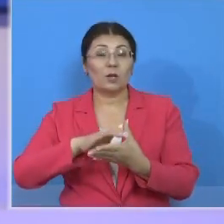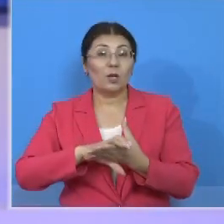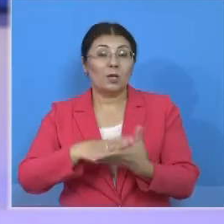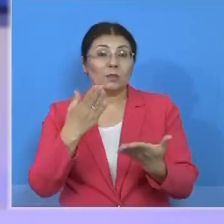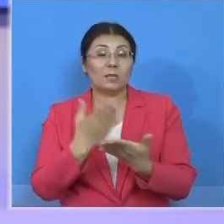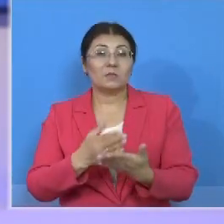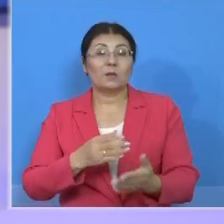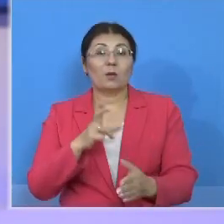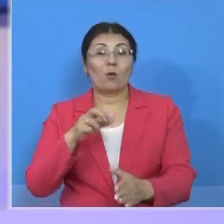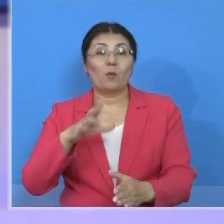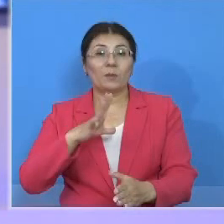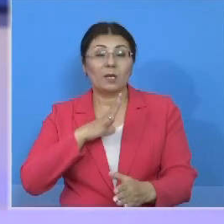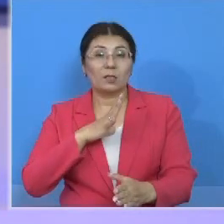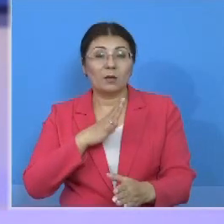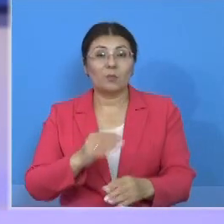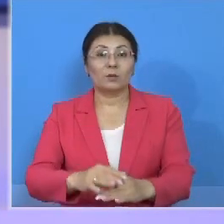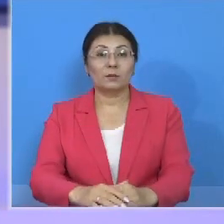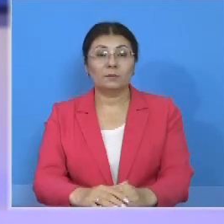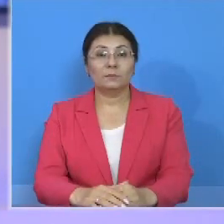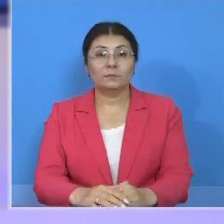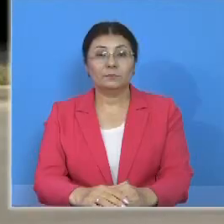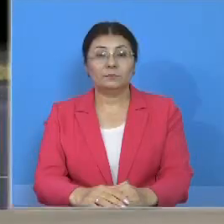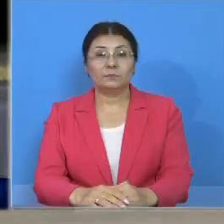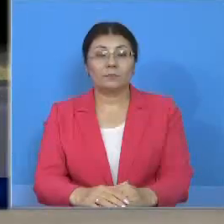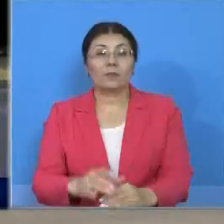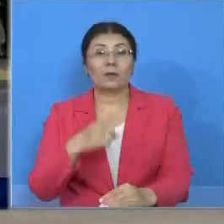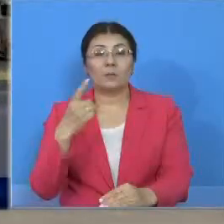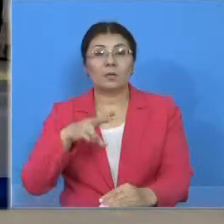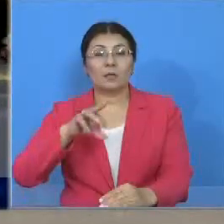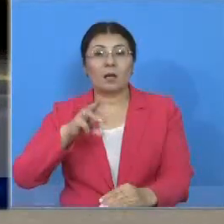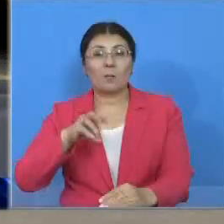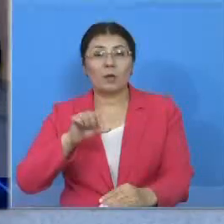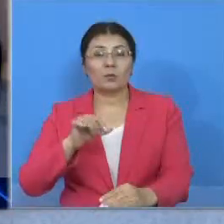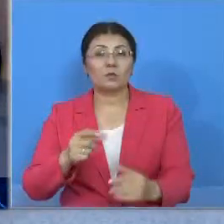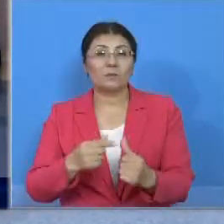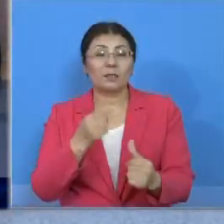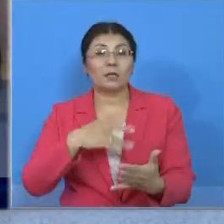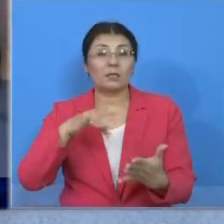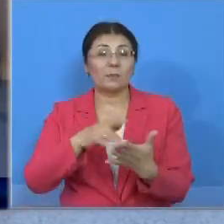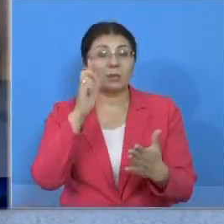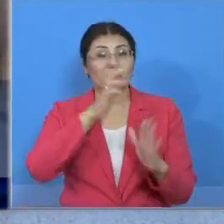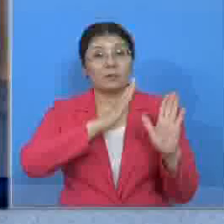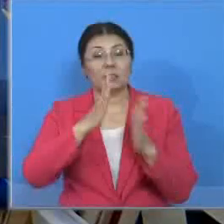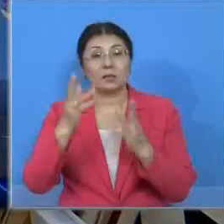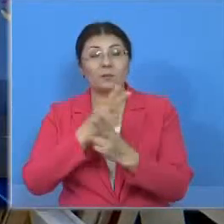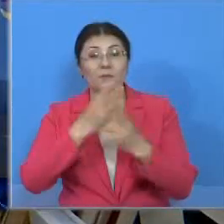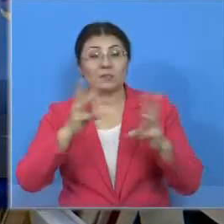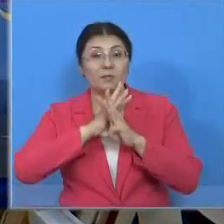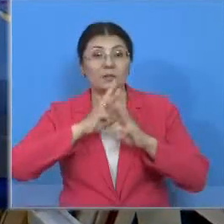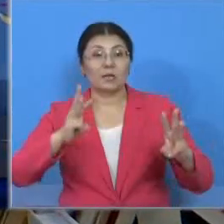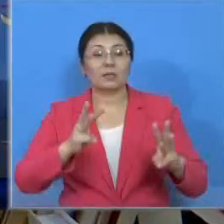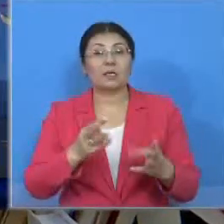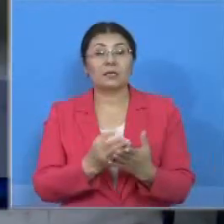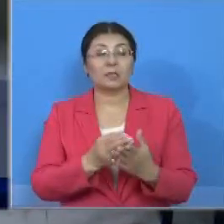Қобда ауданында болып тарихи мұраларды аралады. Ең алдымен Ломоносов атындағы орталық қалалық кітапхананы аралаған министрге